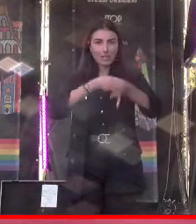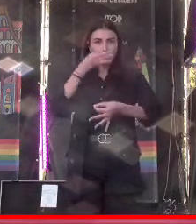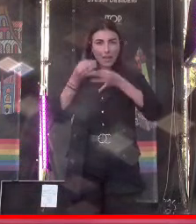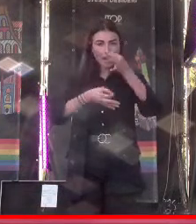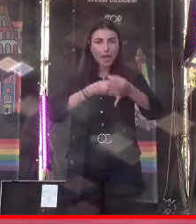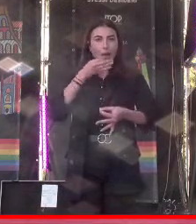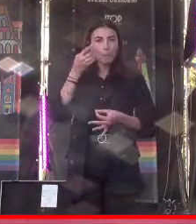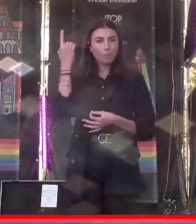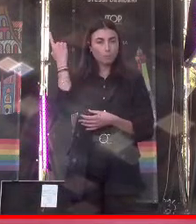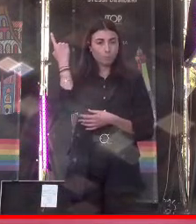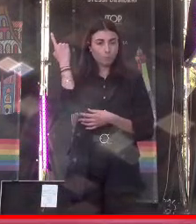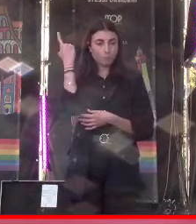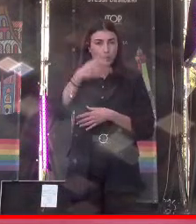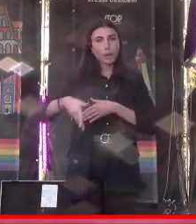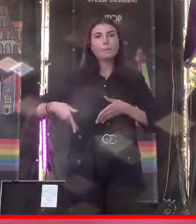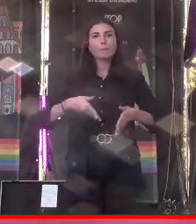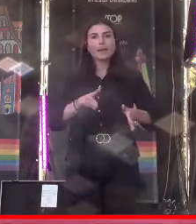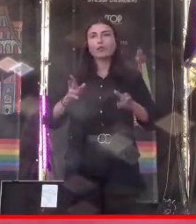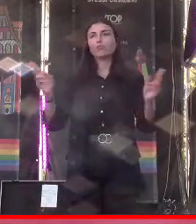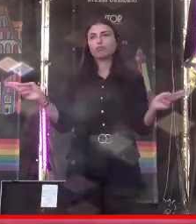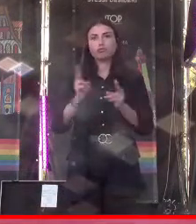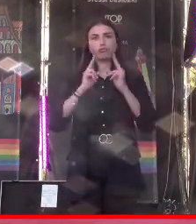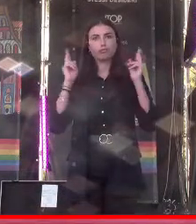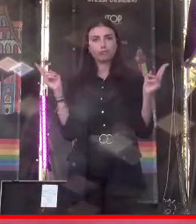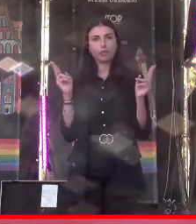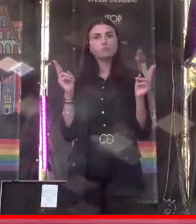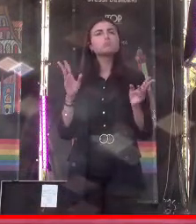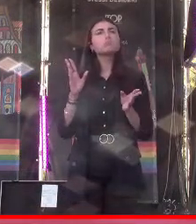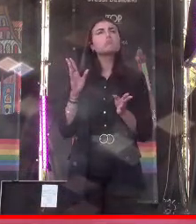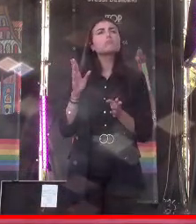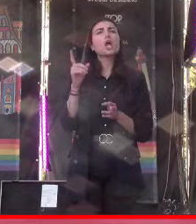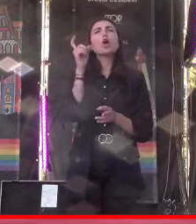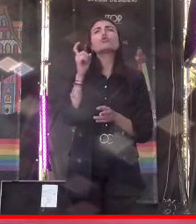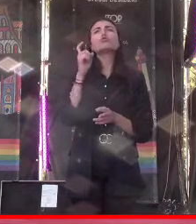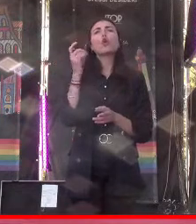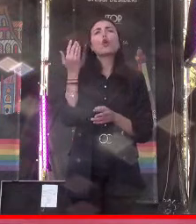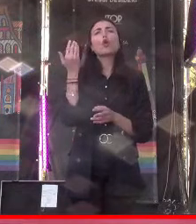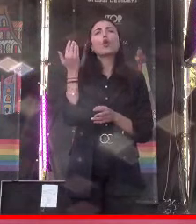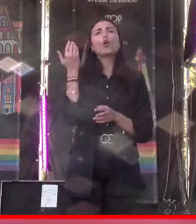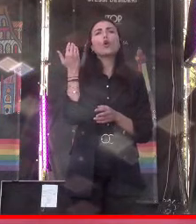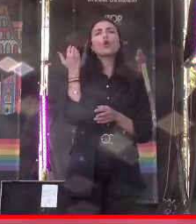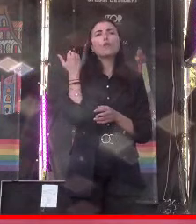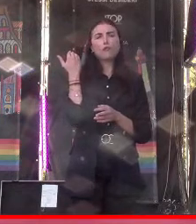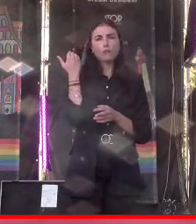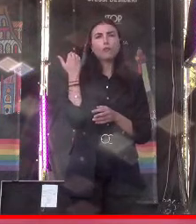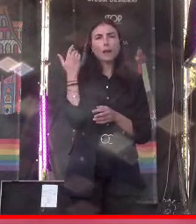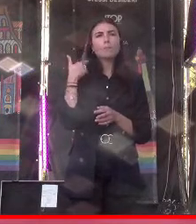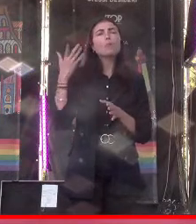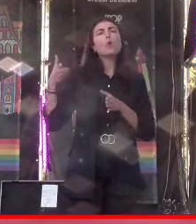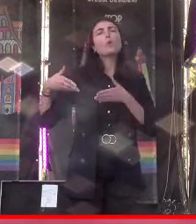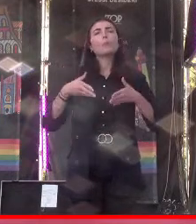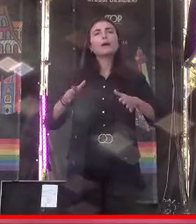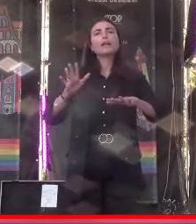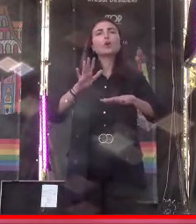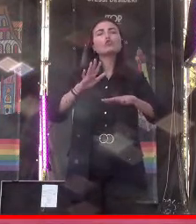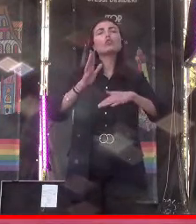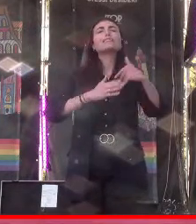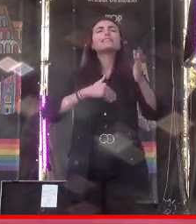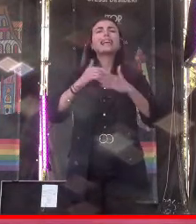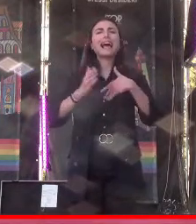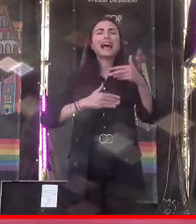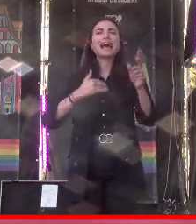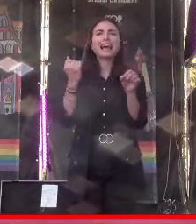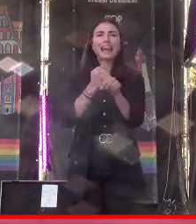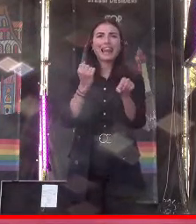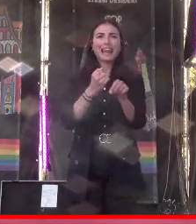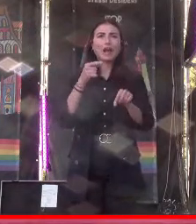E un esempio, qualche giorno fa un percorso tattile completamente istruito per lavori in una ferrovia mi ha fatto